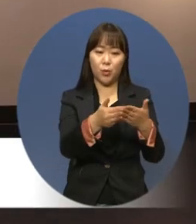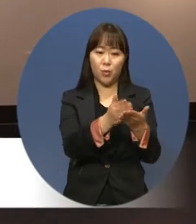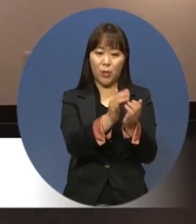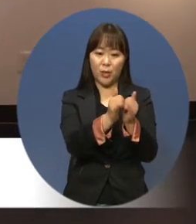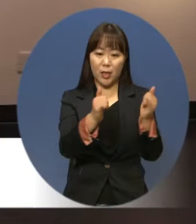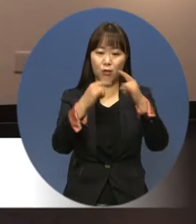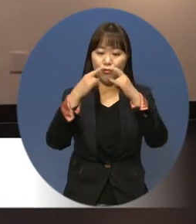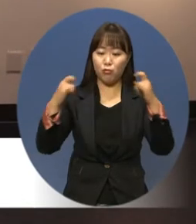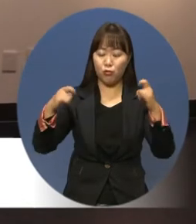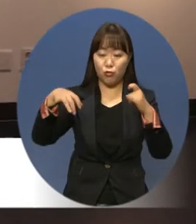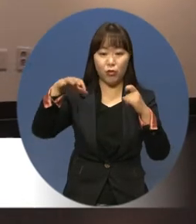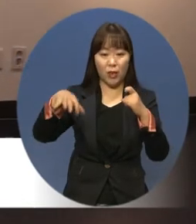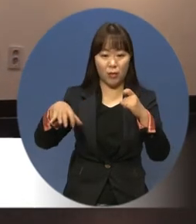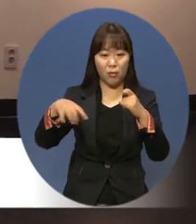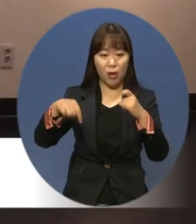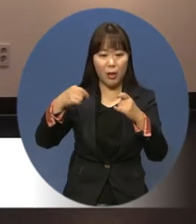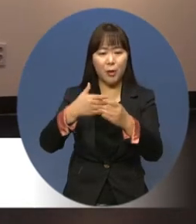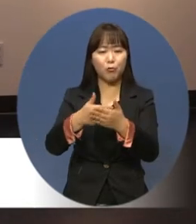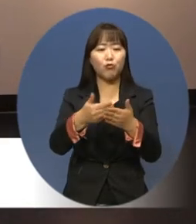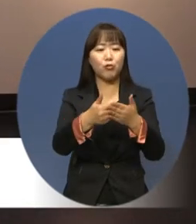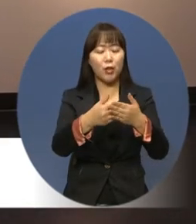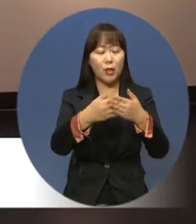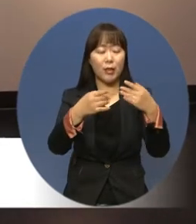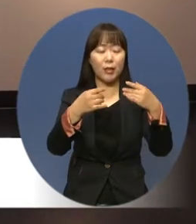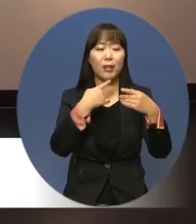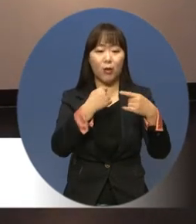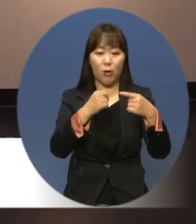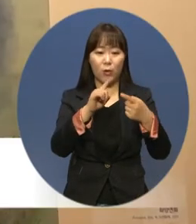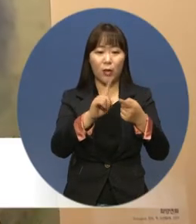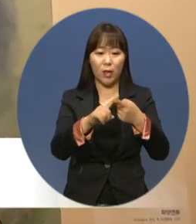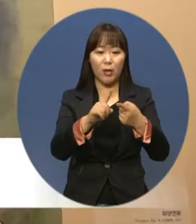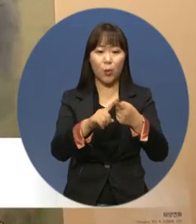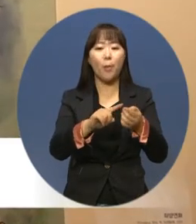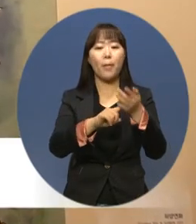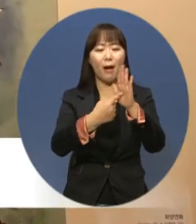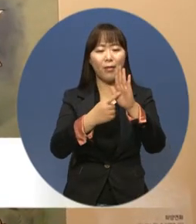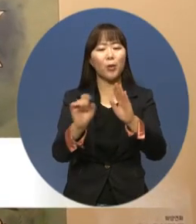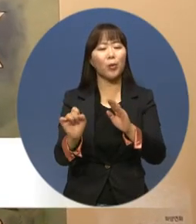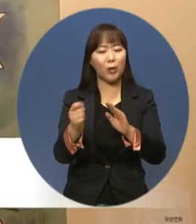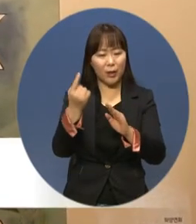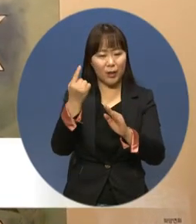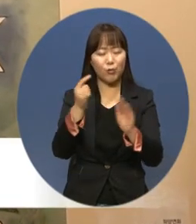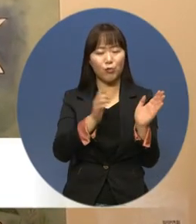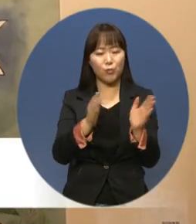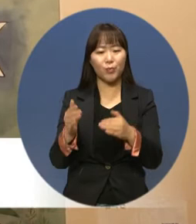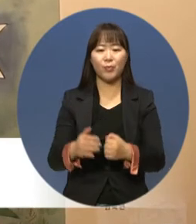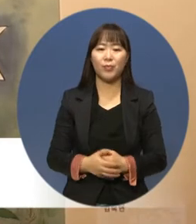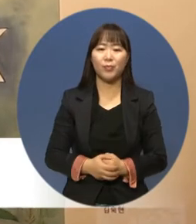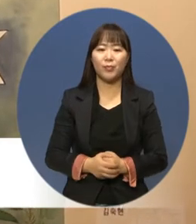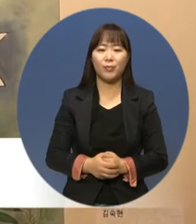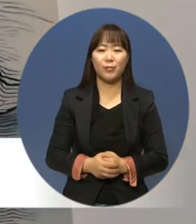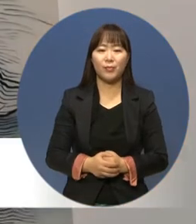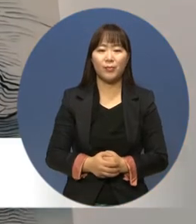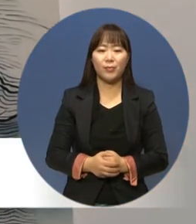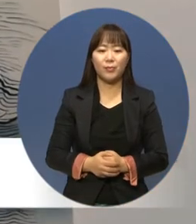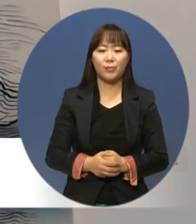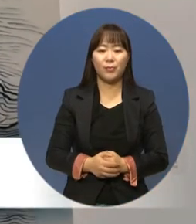도화서들이 궁중에서 그렸던 궁중화도 함께 재현을 해보는 그런 계기를 마련을 하였습니다.